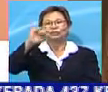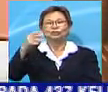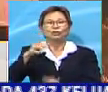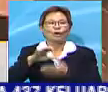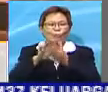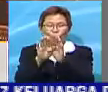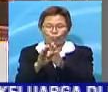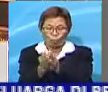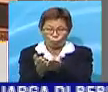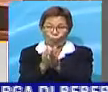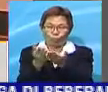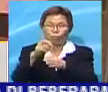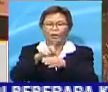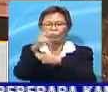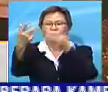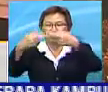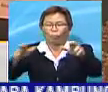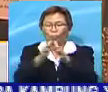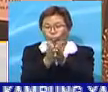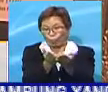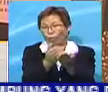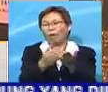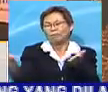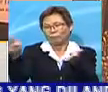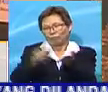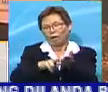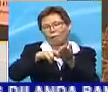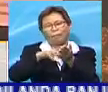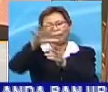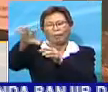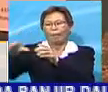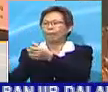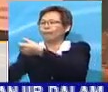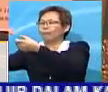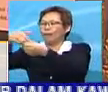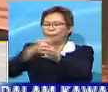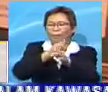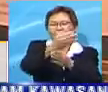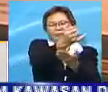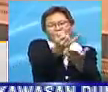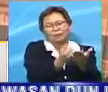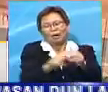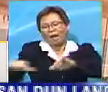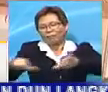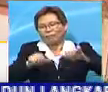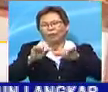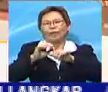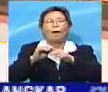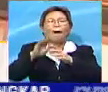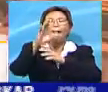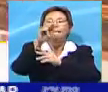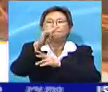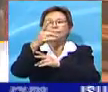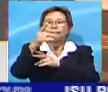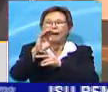itu di Ibu Negara. Buku tersebut turut mencatatkan pembabitan beliau dalam bidang seni, aktivis bangsawan sehingga ke